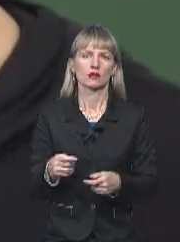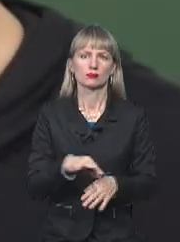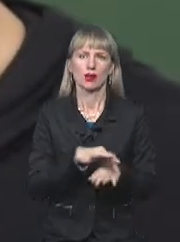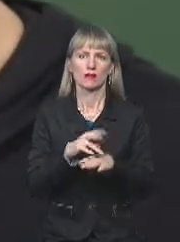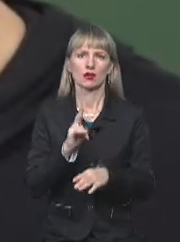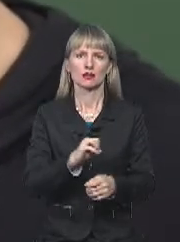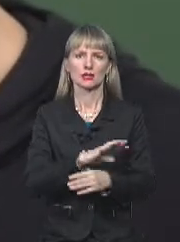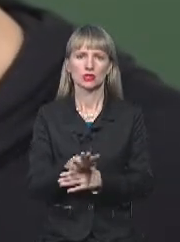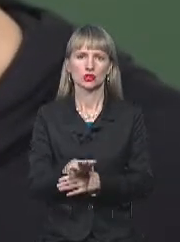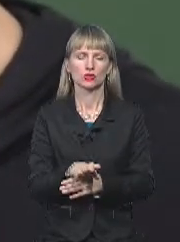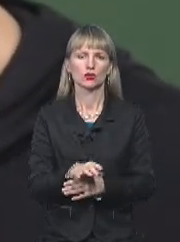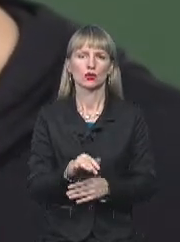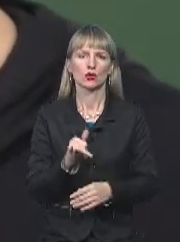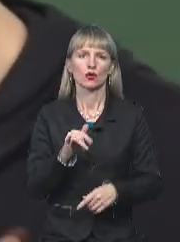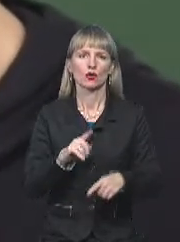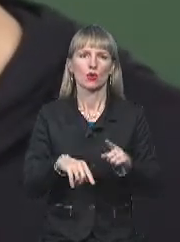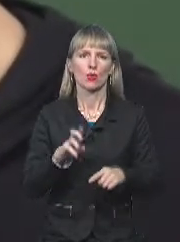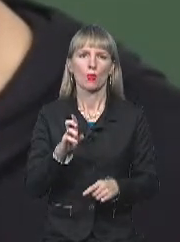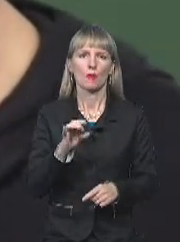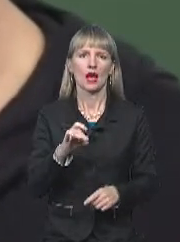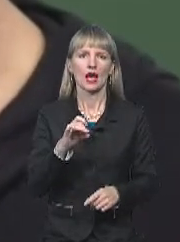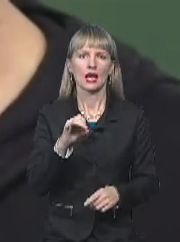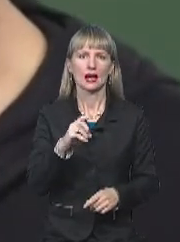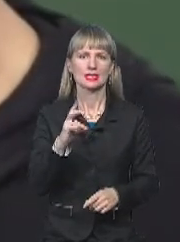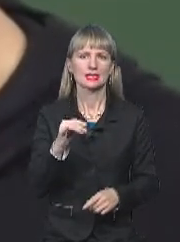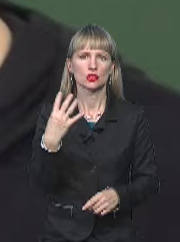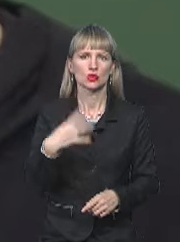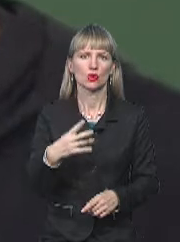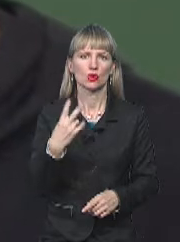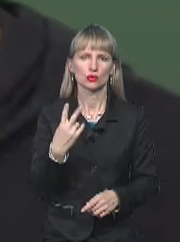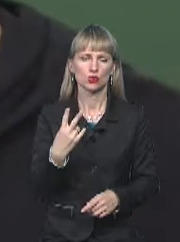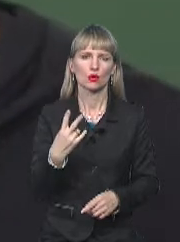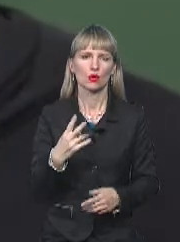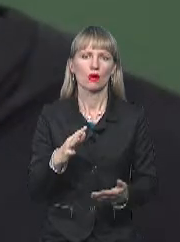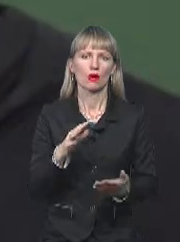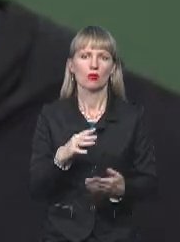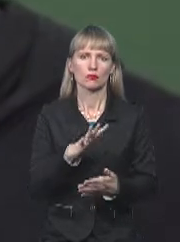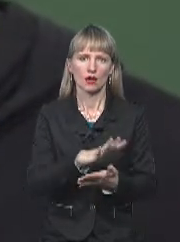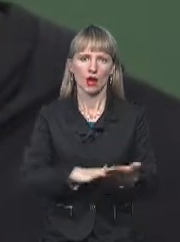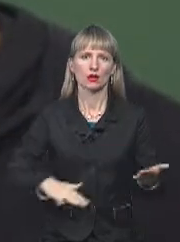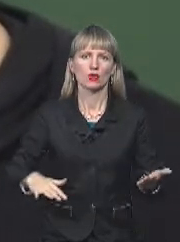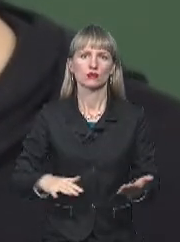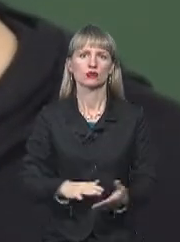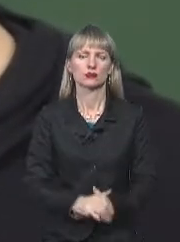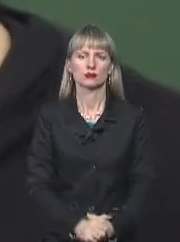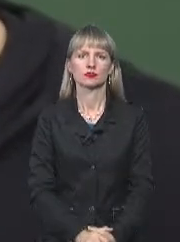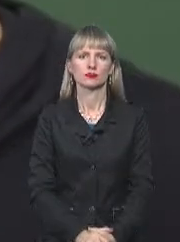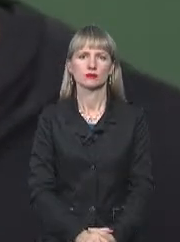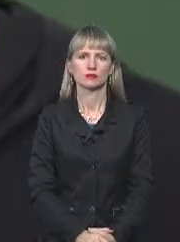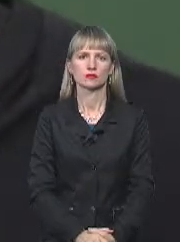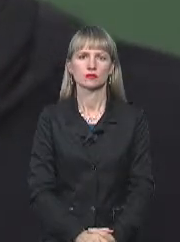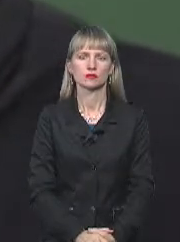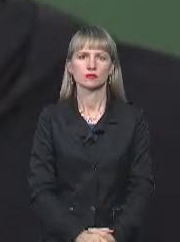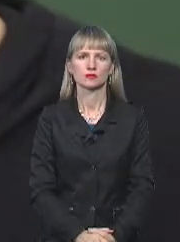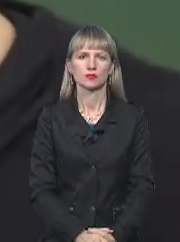не завершились у березні 42-го, вони продовжувались буквально до кінця окупації, до осені 43-го. Розстріли не закінчились в марті